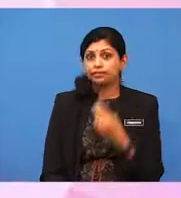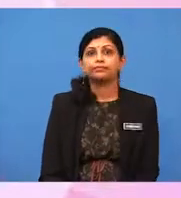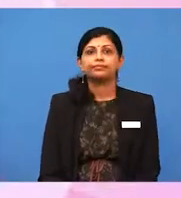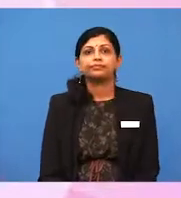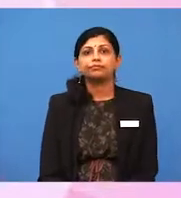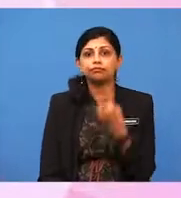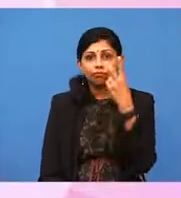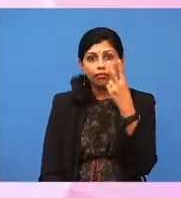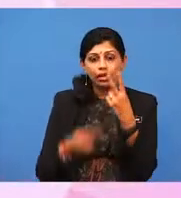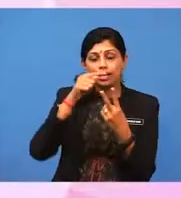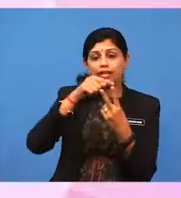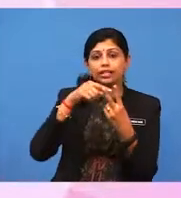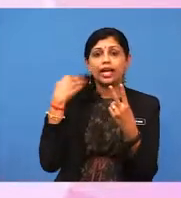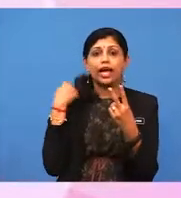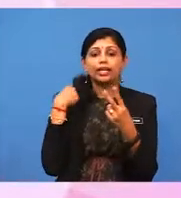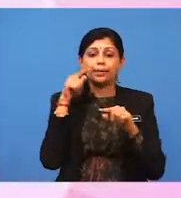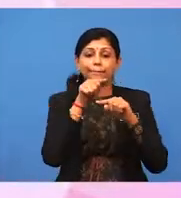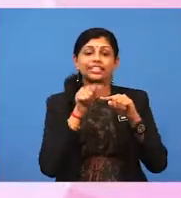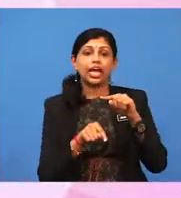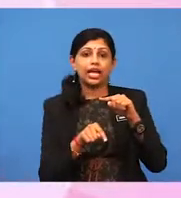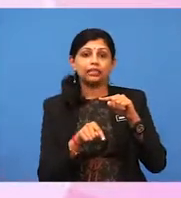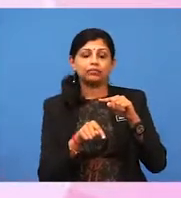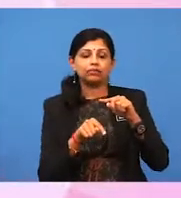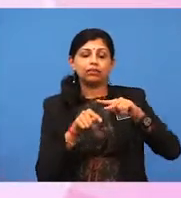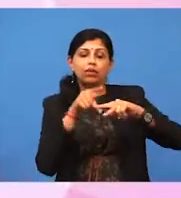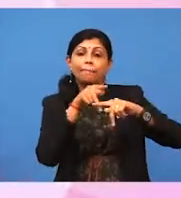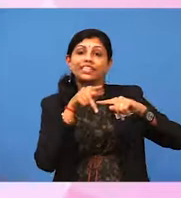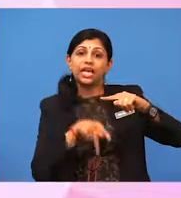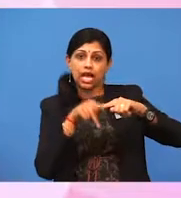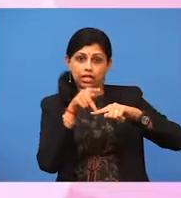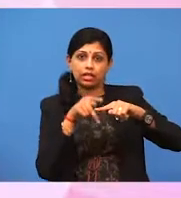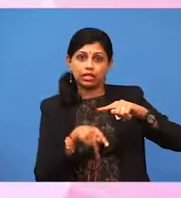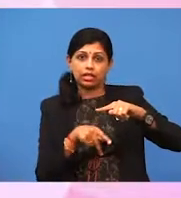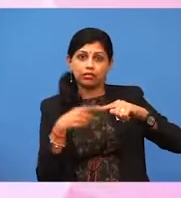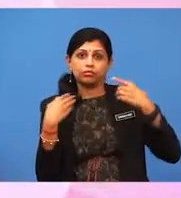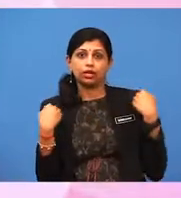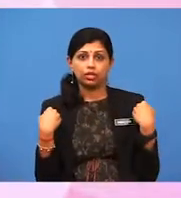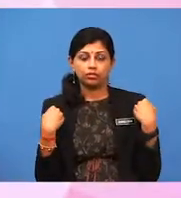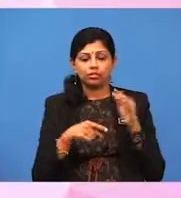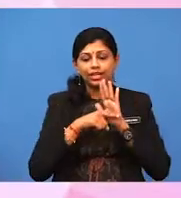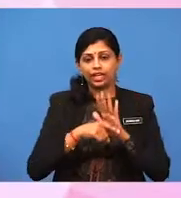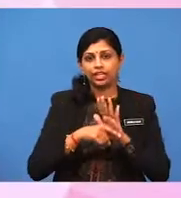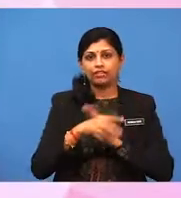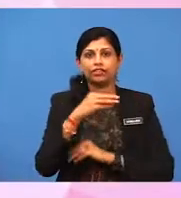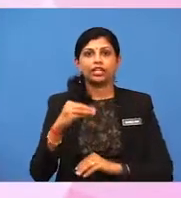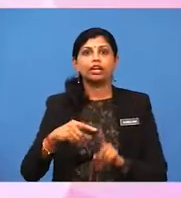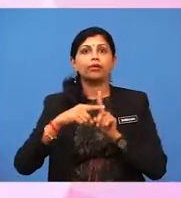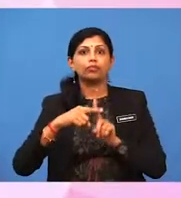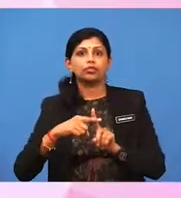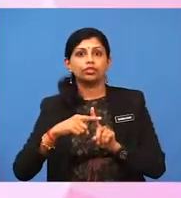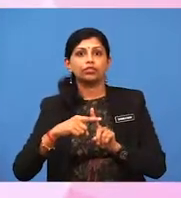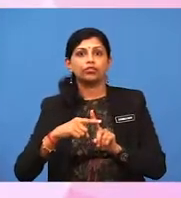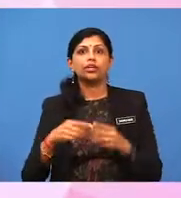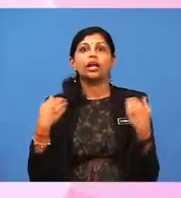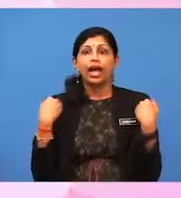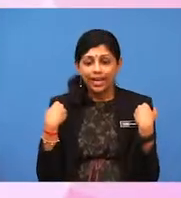bahagian pecahan. Double terdiri daripada nombor negatif dan nombor positif yang mempunyai titik